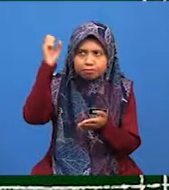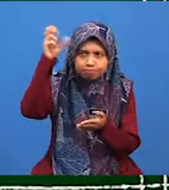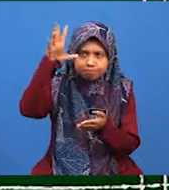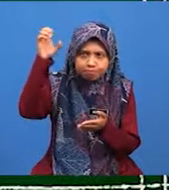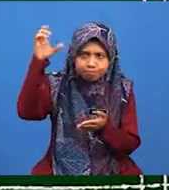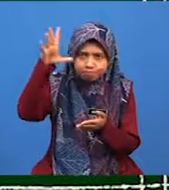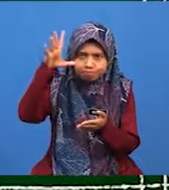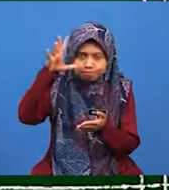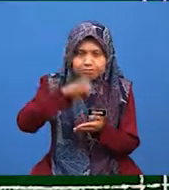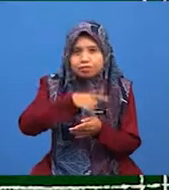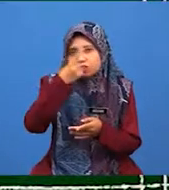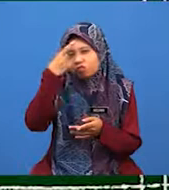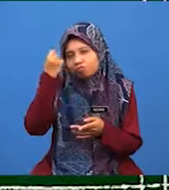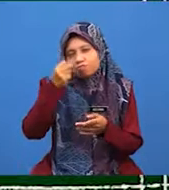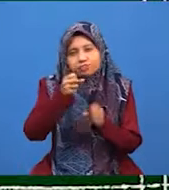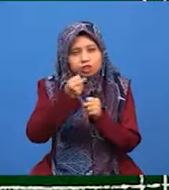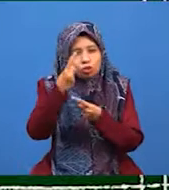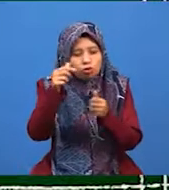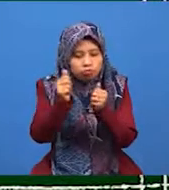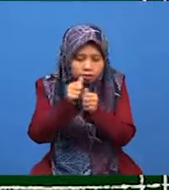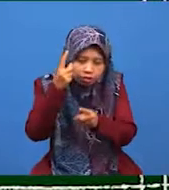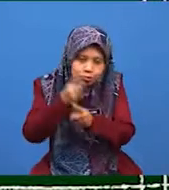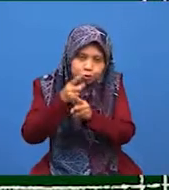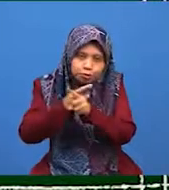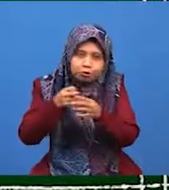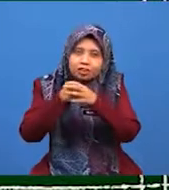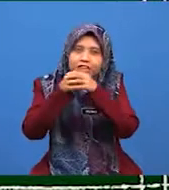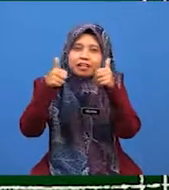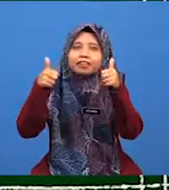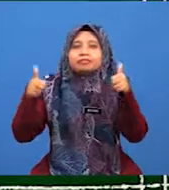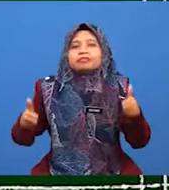sebab kamu dapat menjawab dengan tepat. Tahniah.